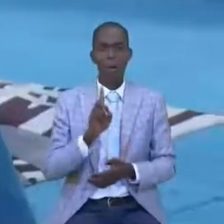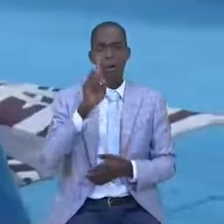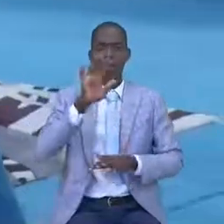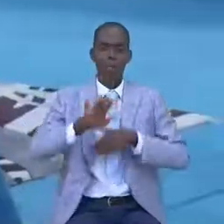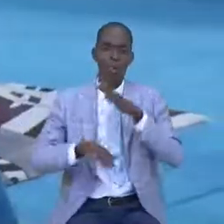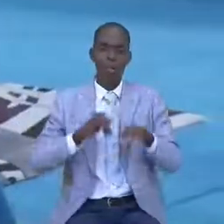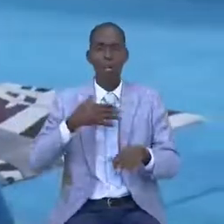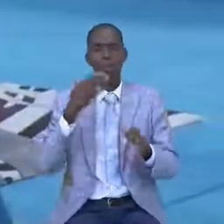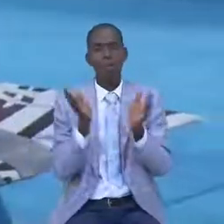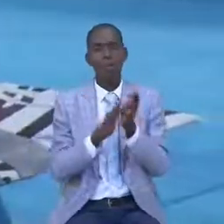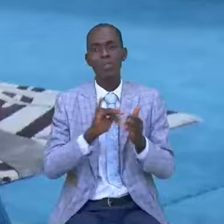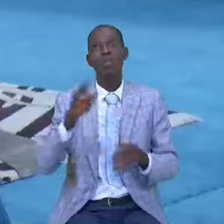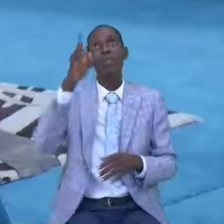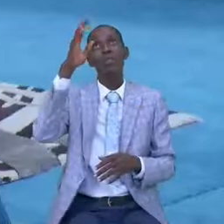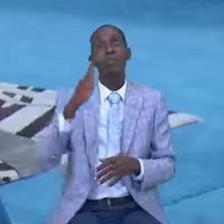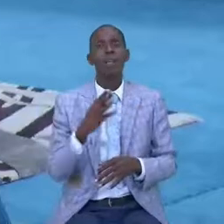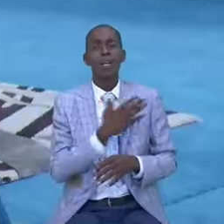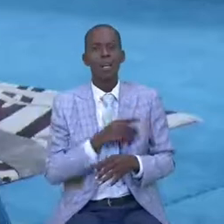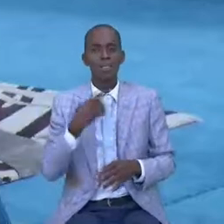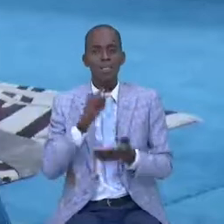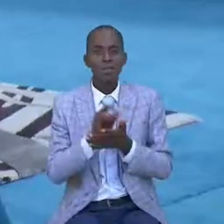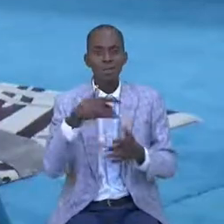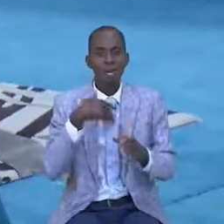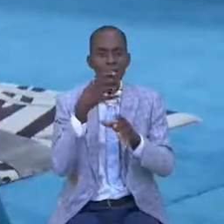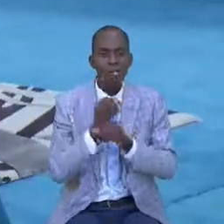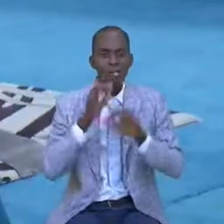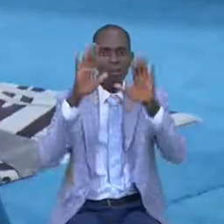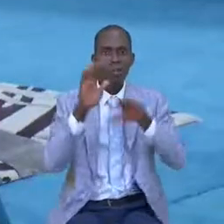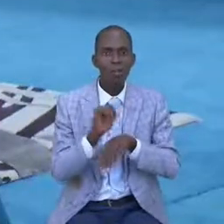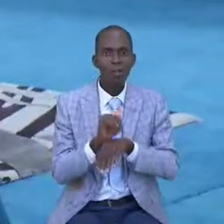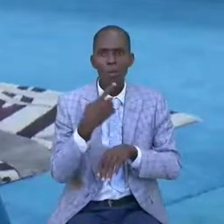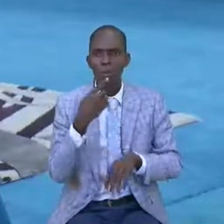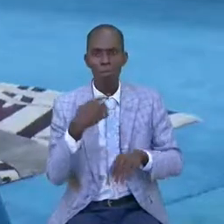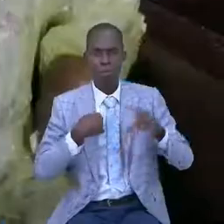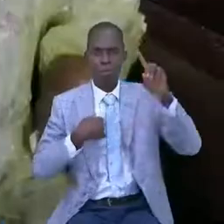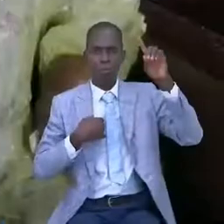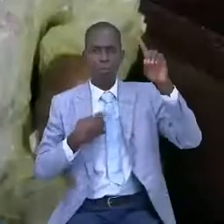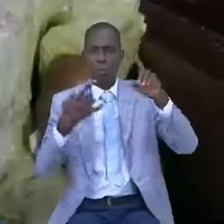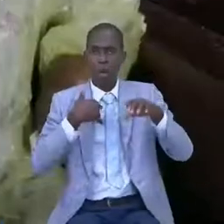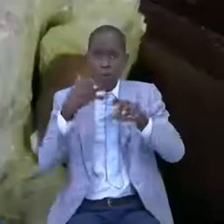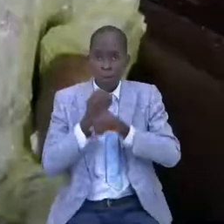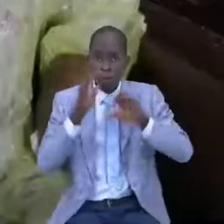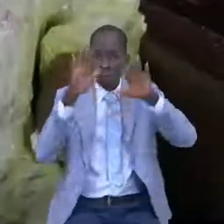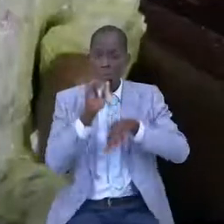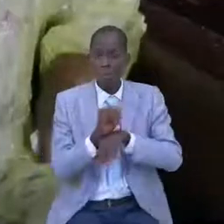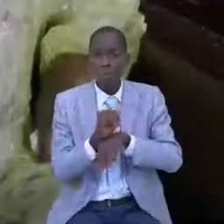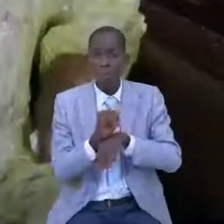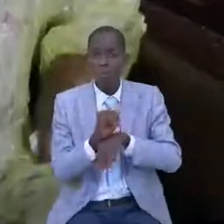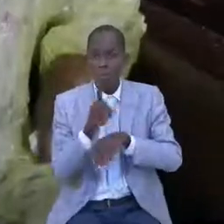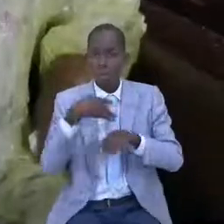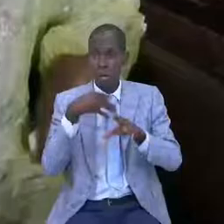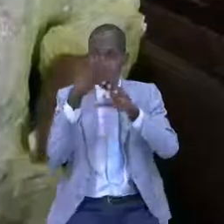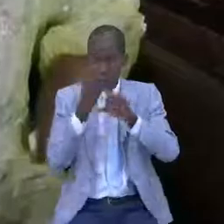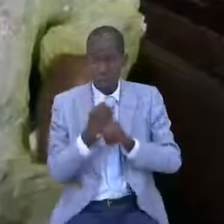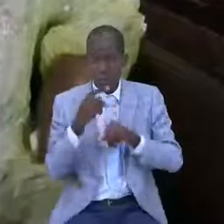Et tu vas te lever en marchant, en louant Dieu. On dira que tu as le miracle, qui est la